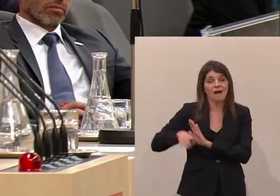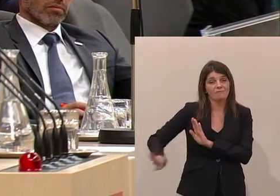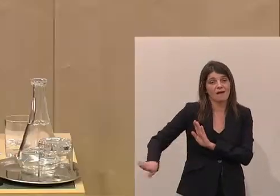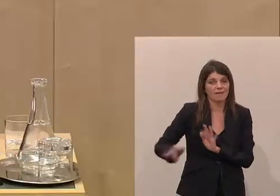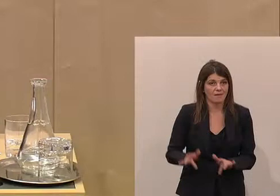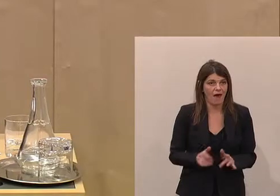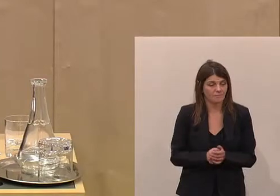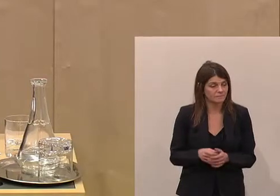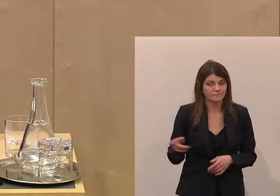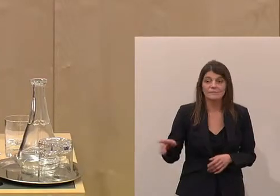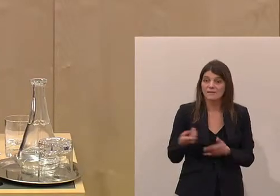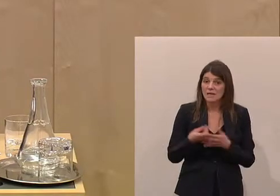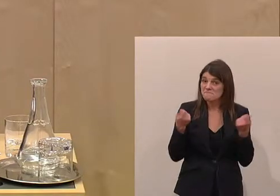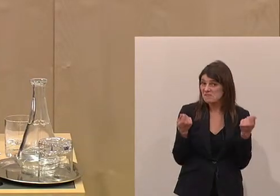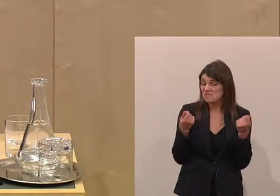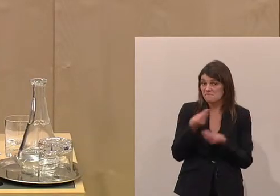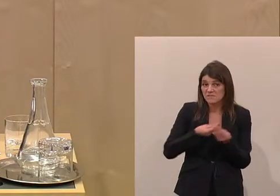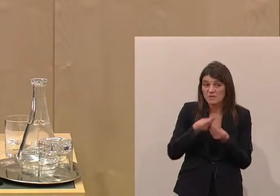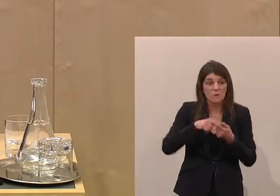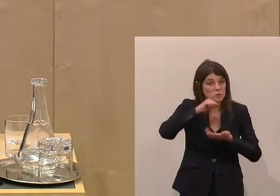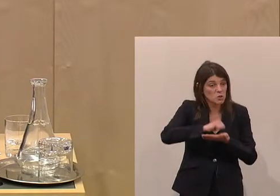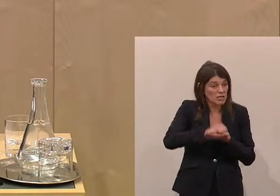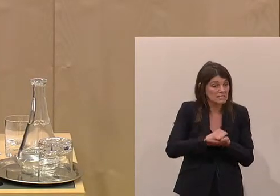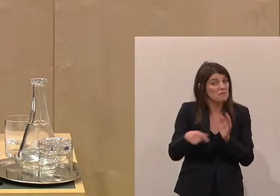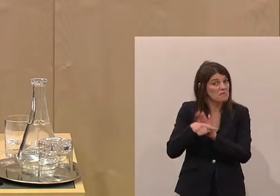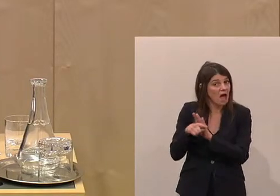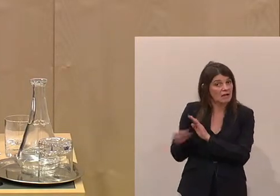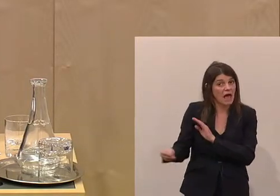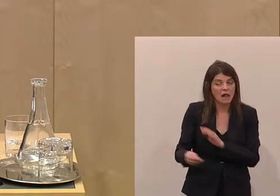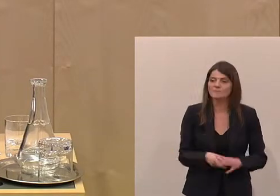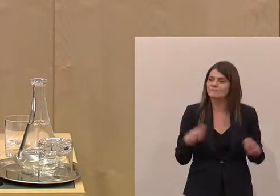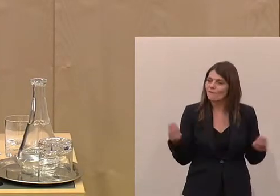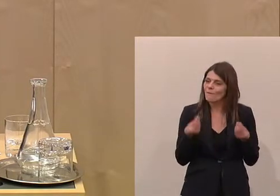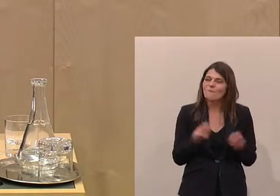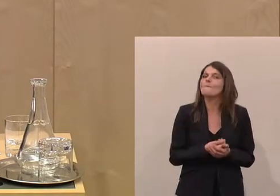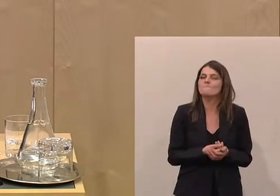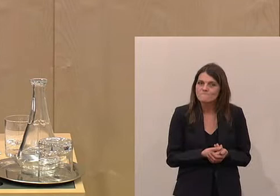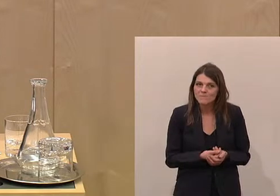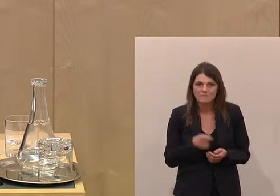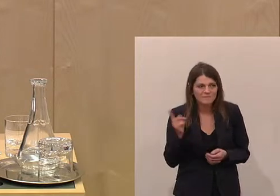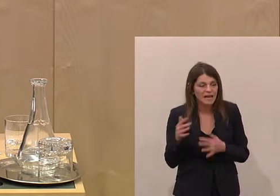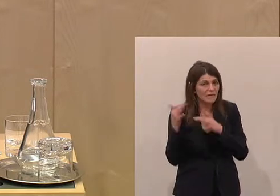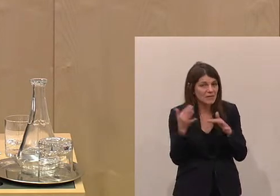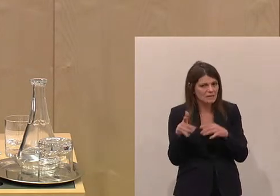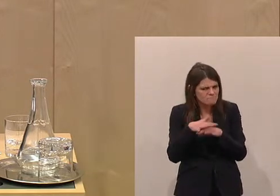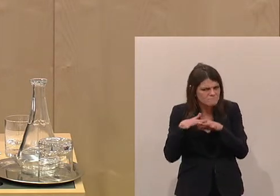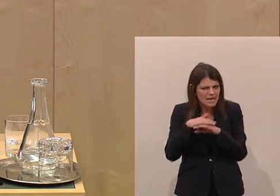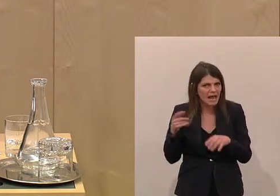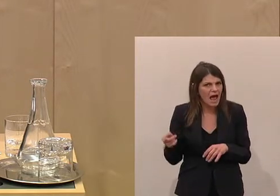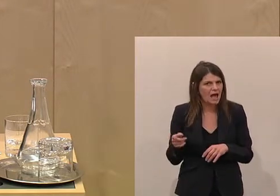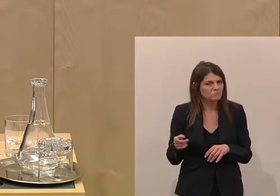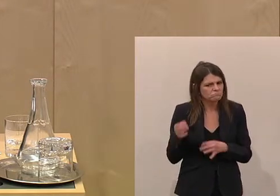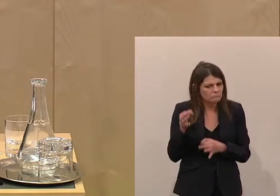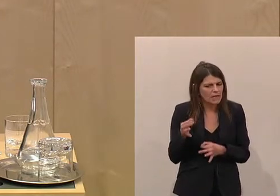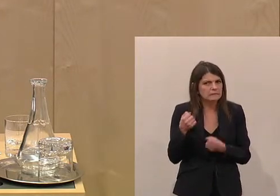Nachteil, haben einen wirtschaftlichen und journalistischen Nachteil, weil sie über vieles, was im Bereich